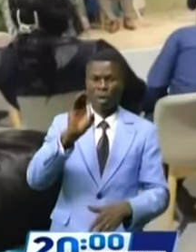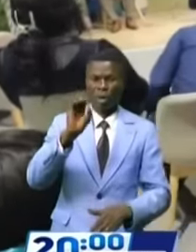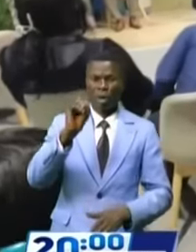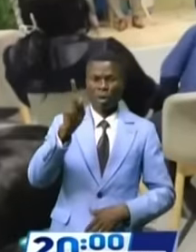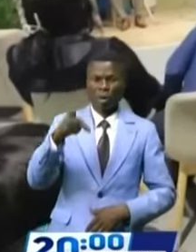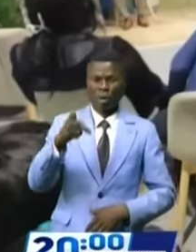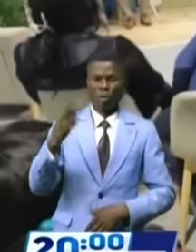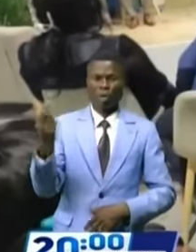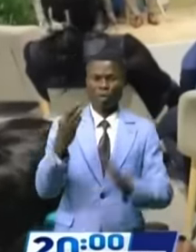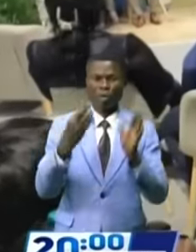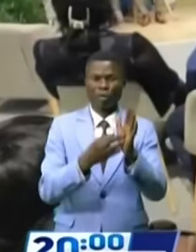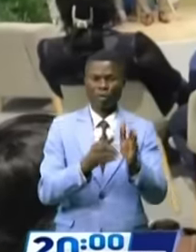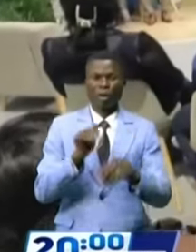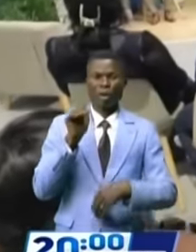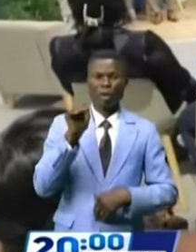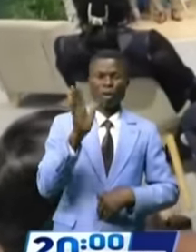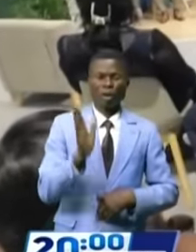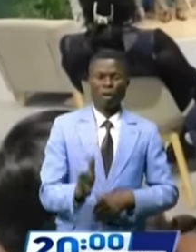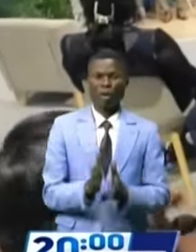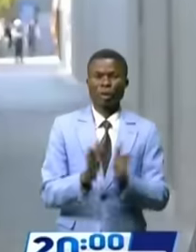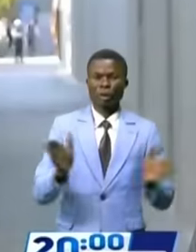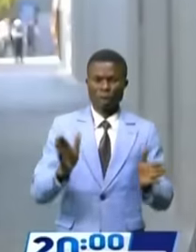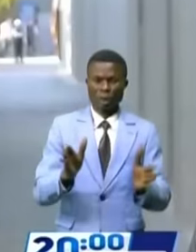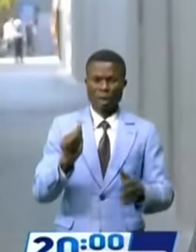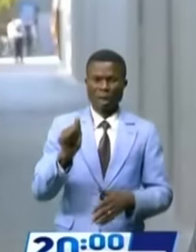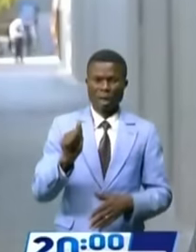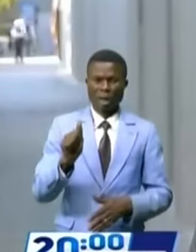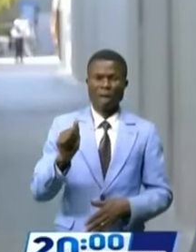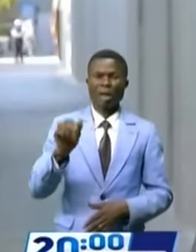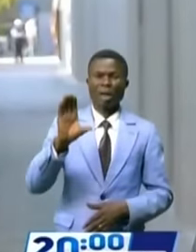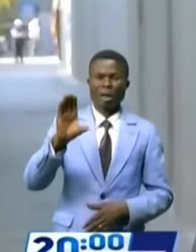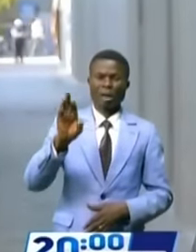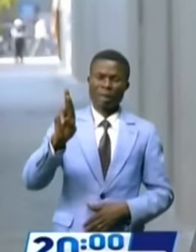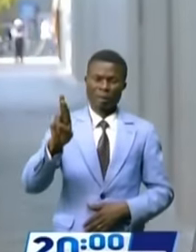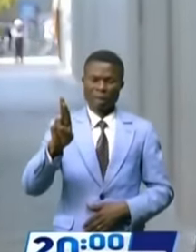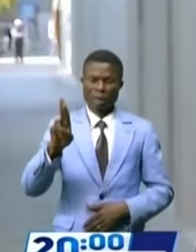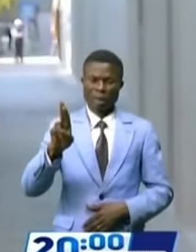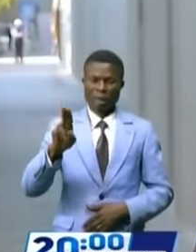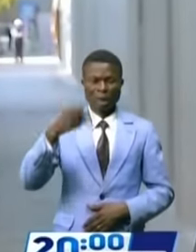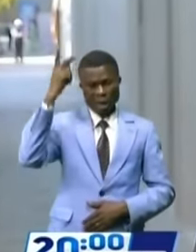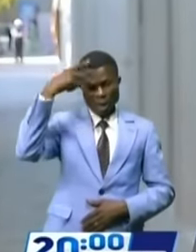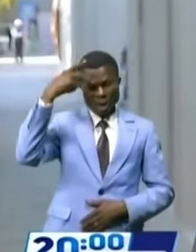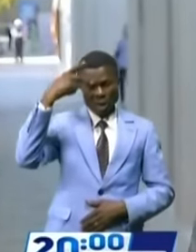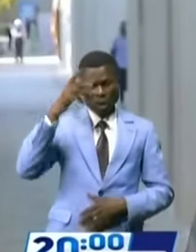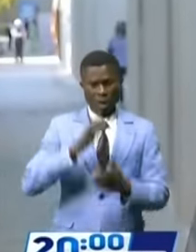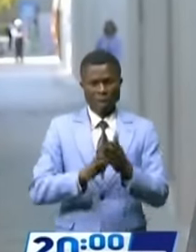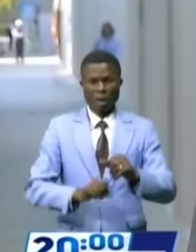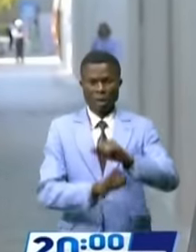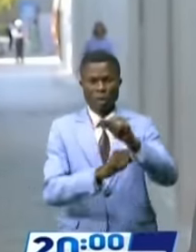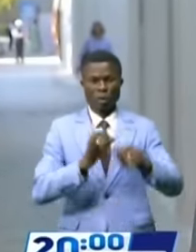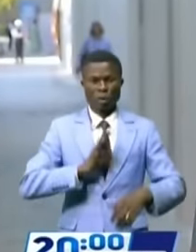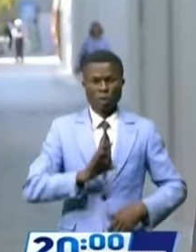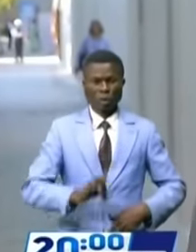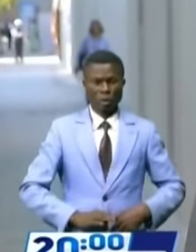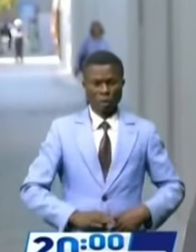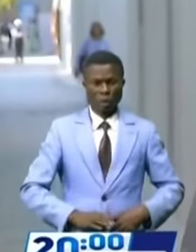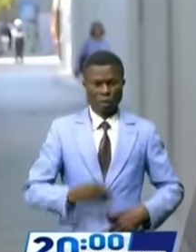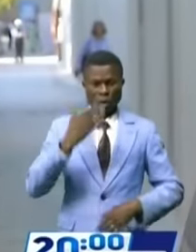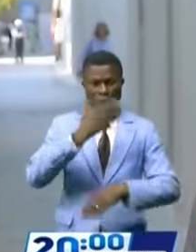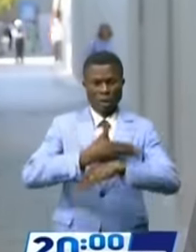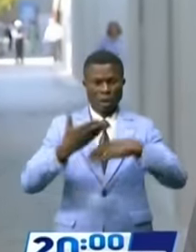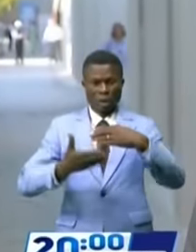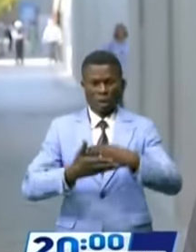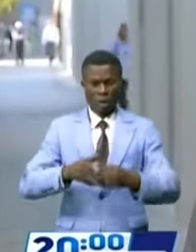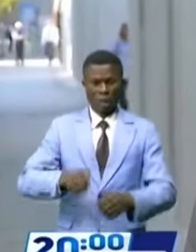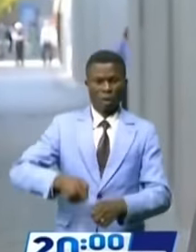les directeurs généraux adjoints de l'ACER. Nous avons en tout cas un portage politique appuyé par le chef de l'État pour pouvoir construire des